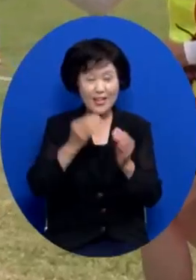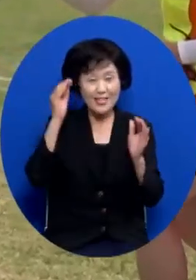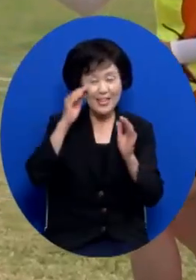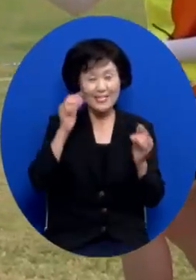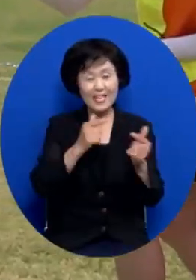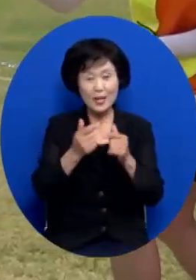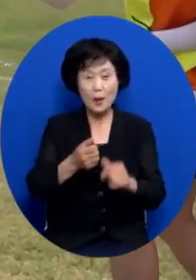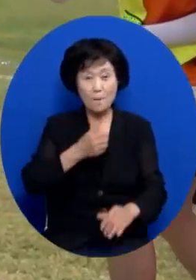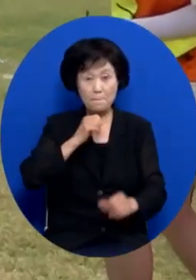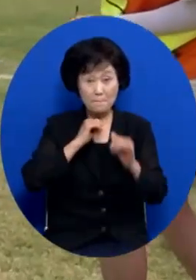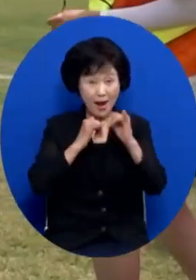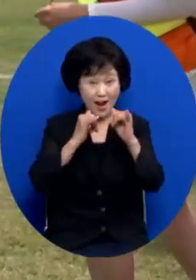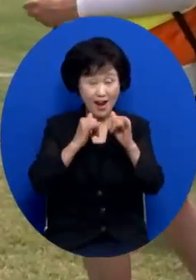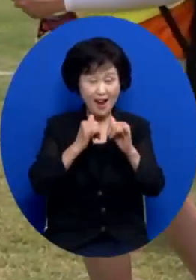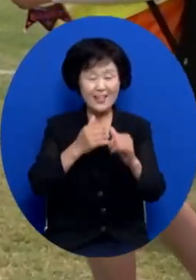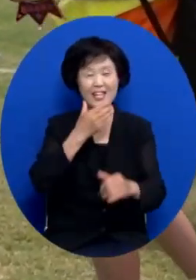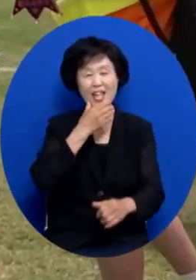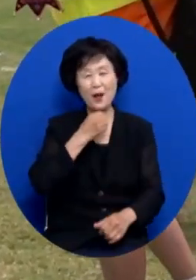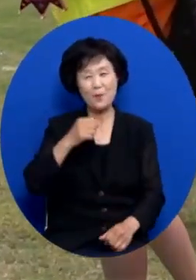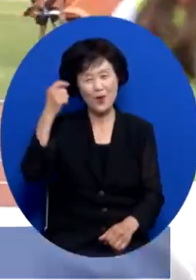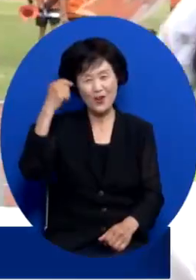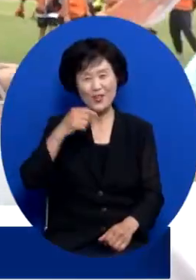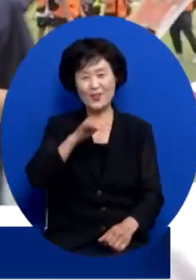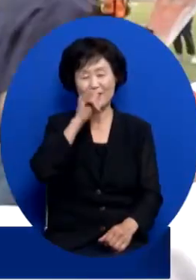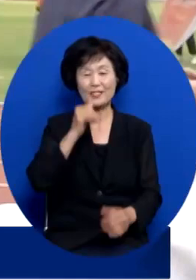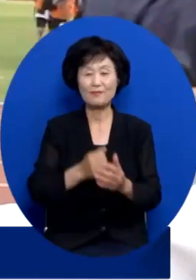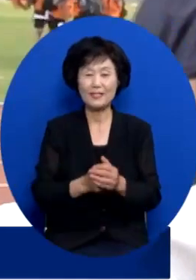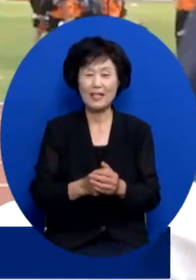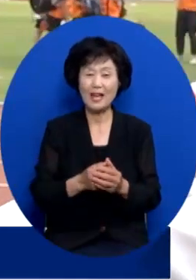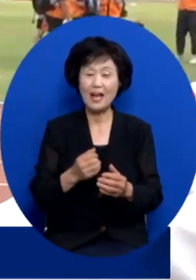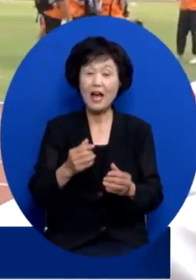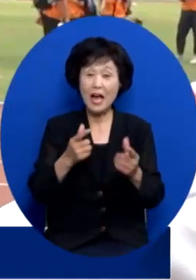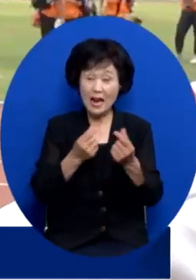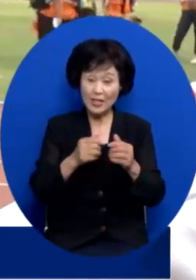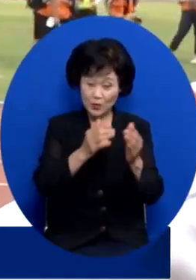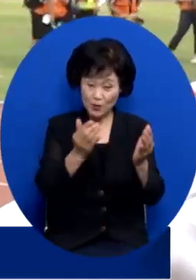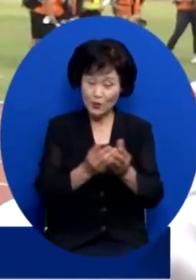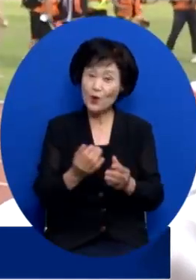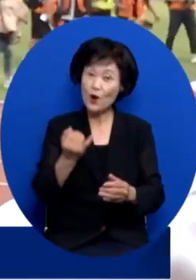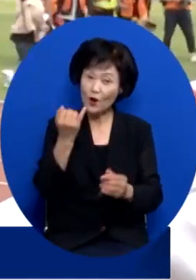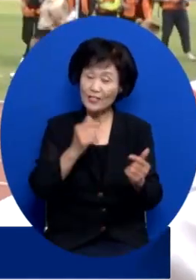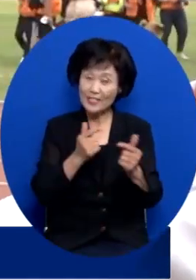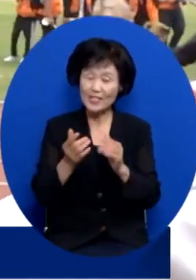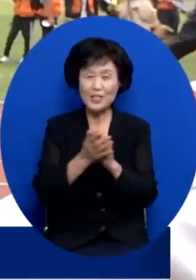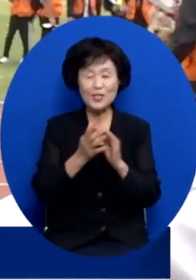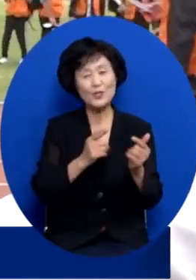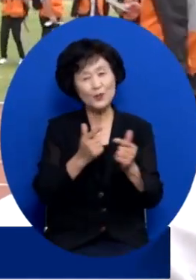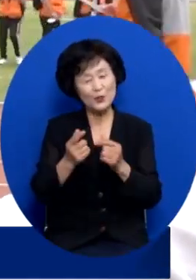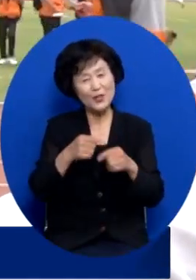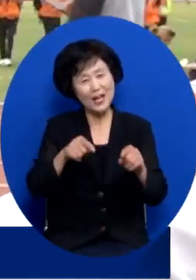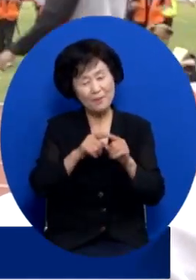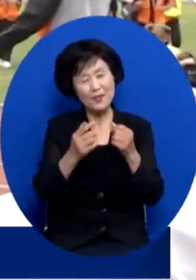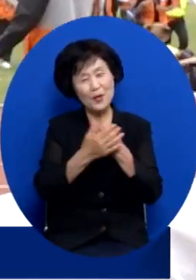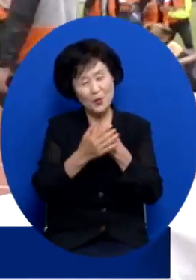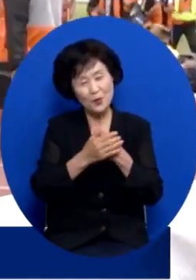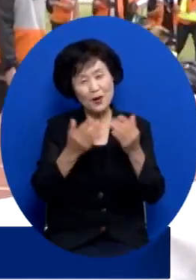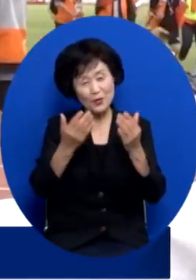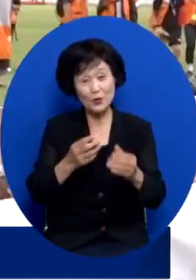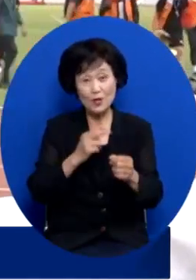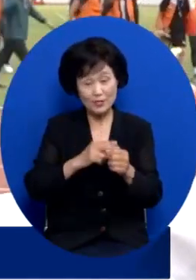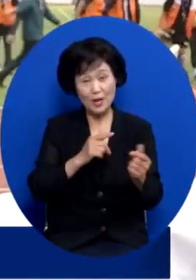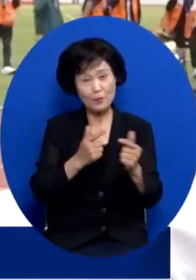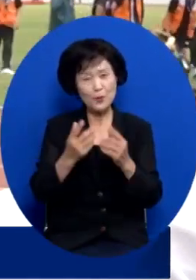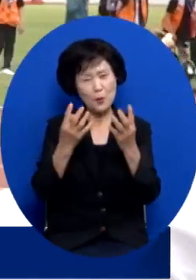동행의 행복을 누렸습니다. 같은 좋은 언니들이나 친구들이 계속 응원해주고 격려해주고 이제 선생님들도